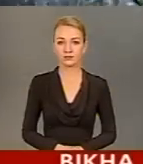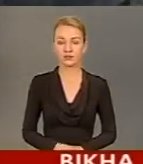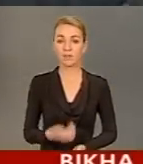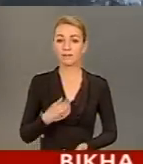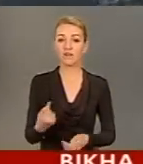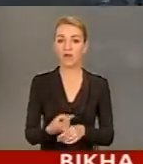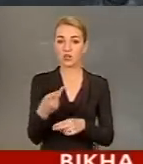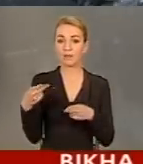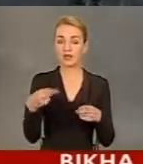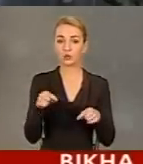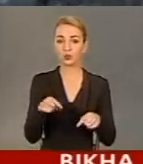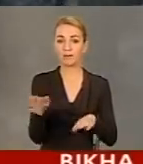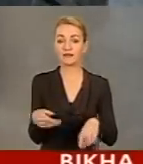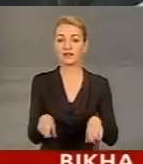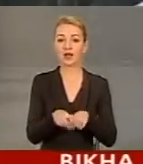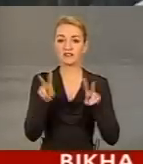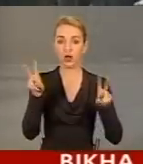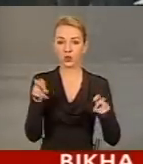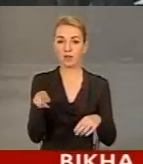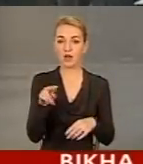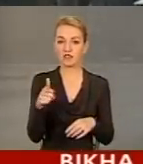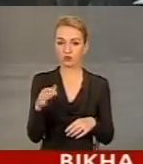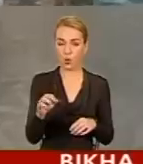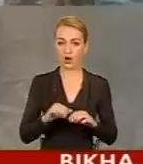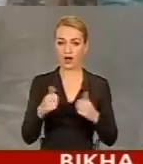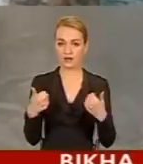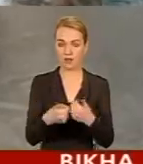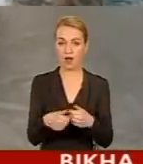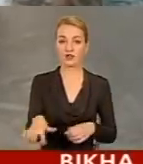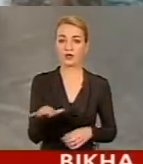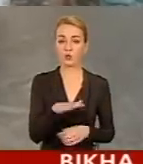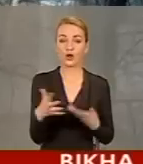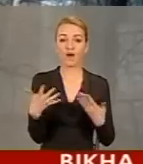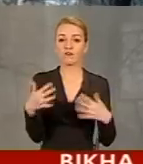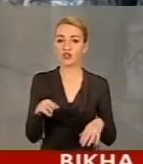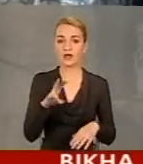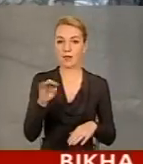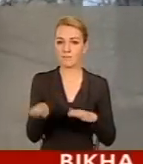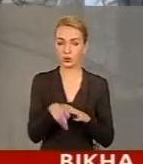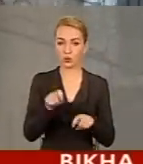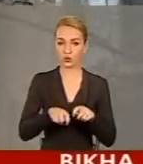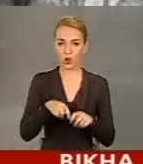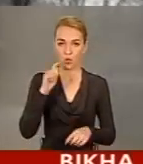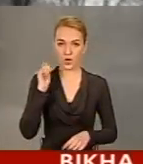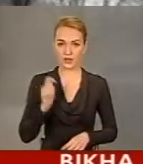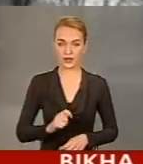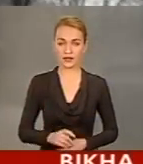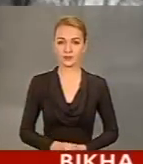Ми вперше приїхали сюди після так званого Дебальцівського казана – на територію, яка вже не підконтрольна Україні.